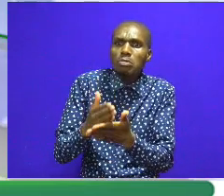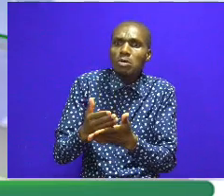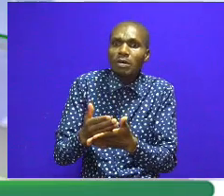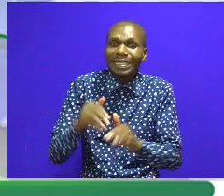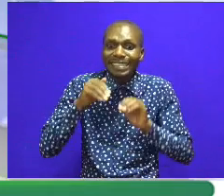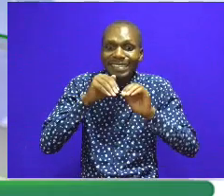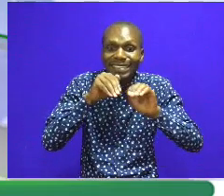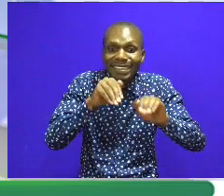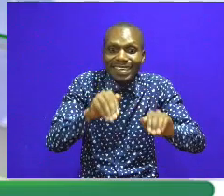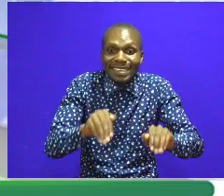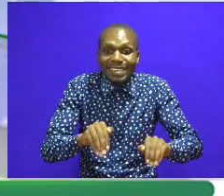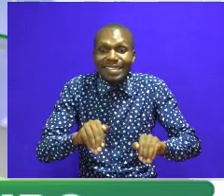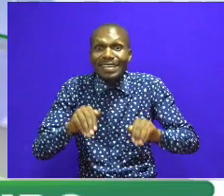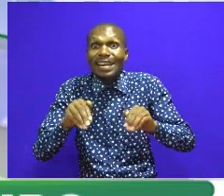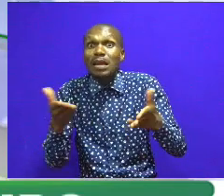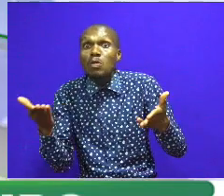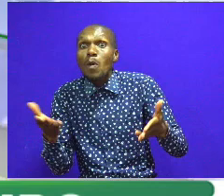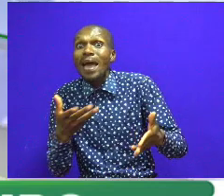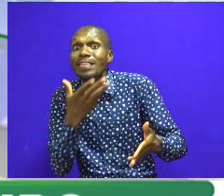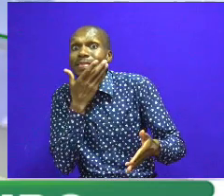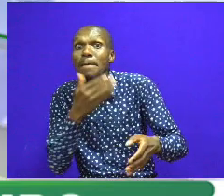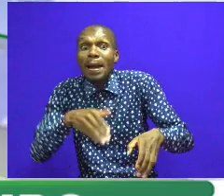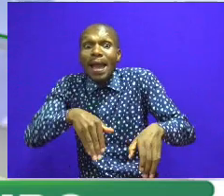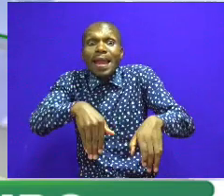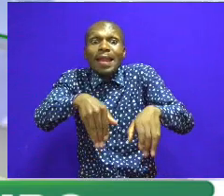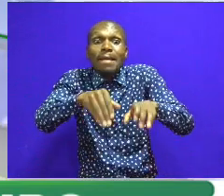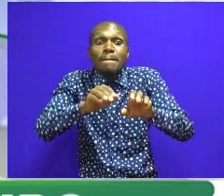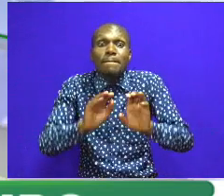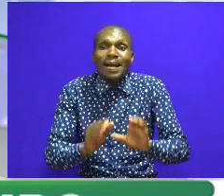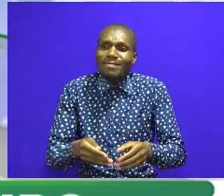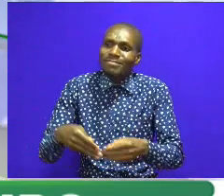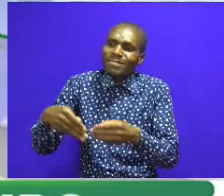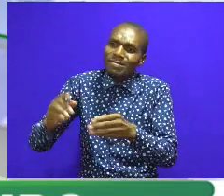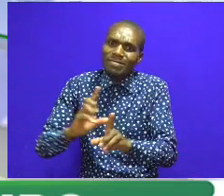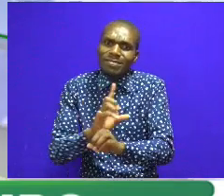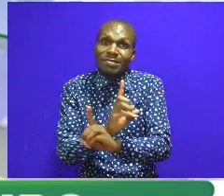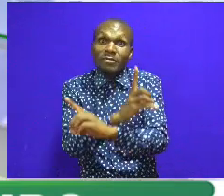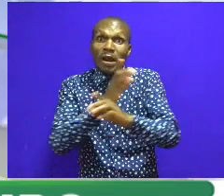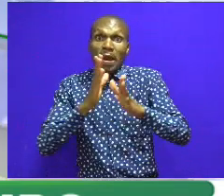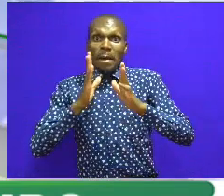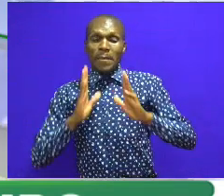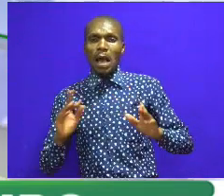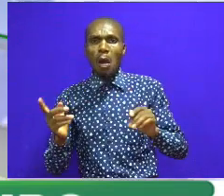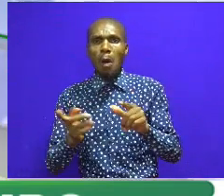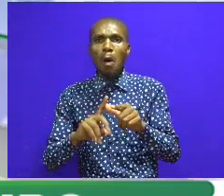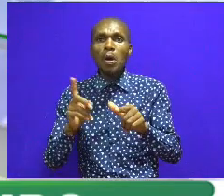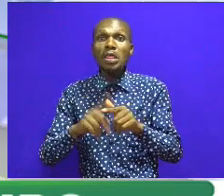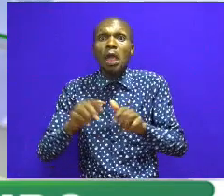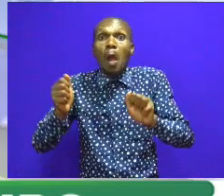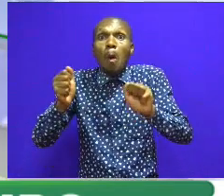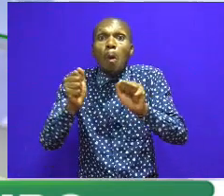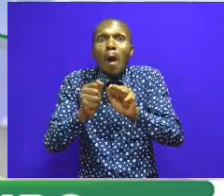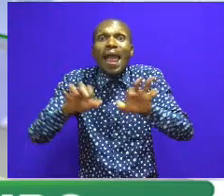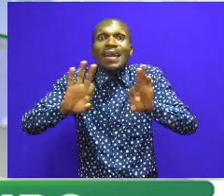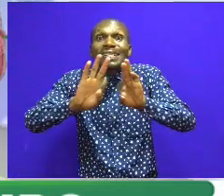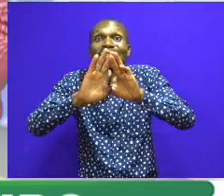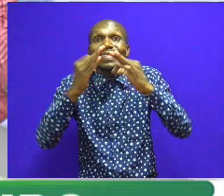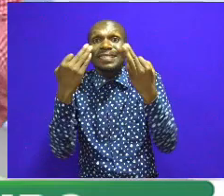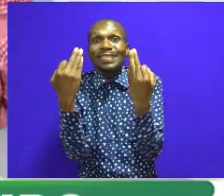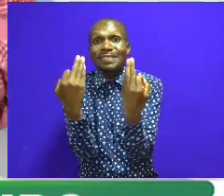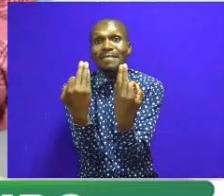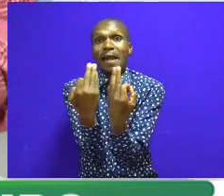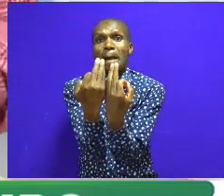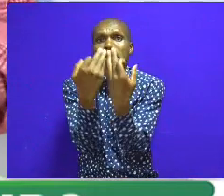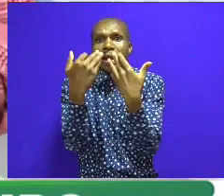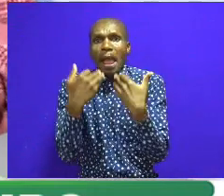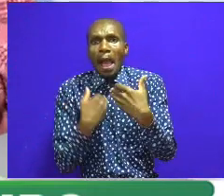yo ase ati ndegetwe nigo buonirya sabanta bangao korengana ninka korwa senseme yoni go